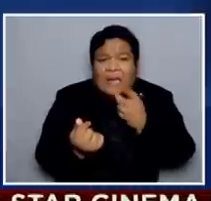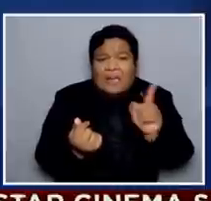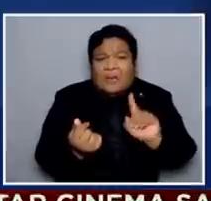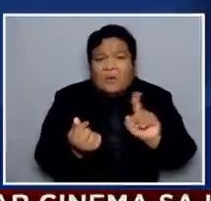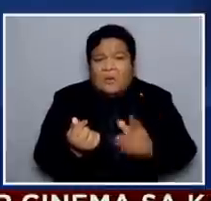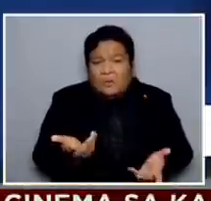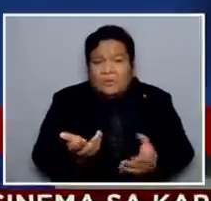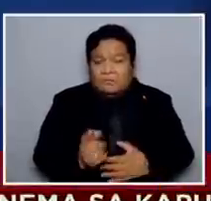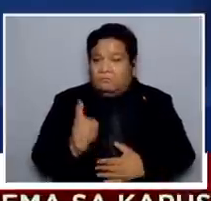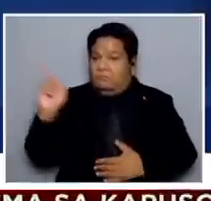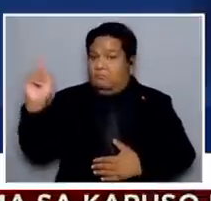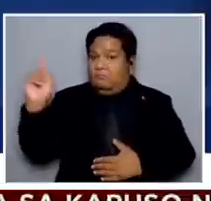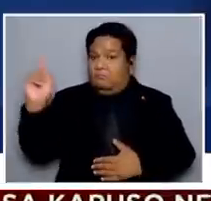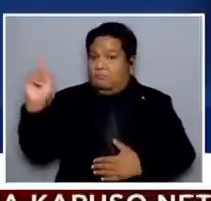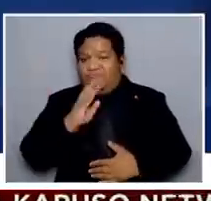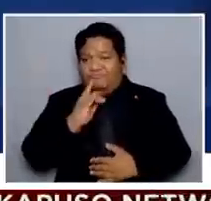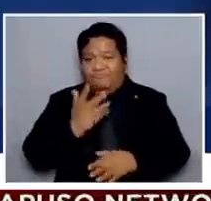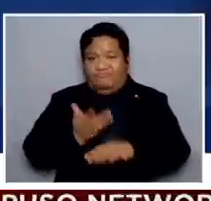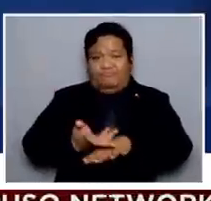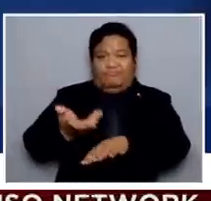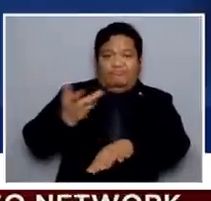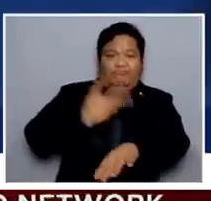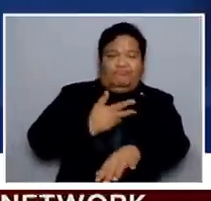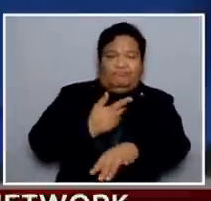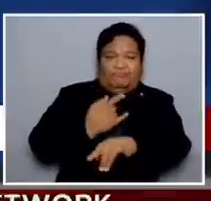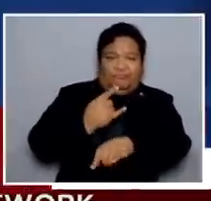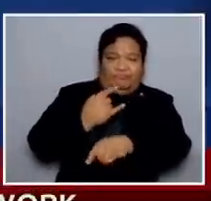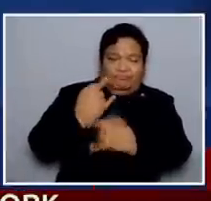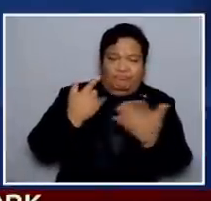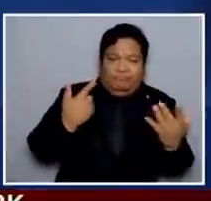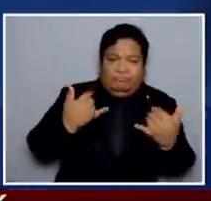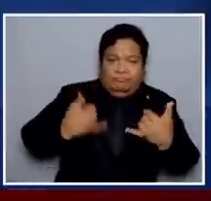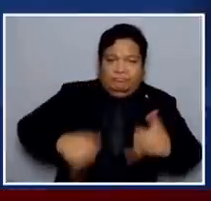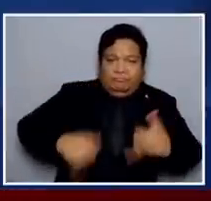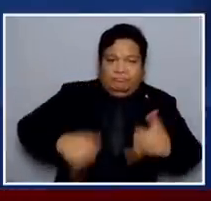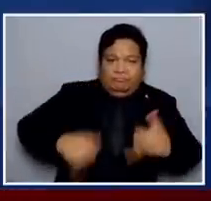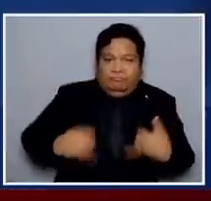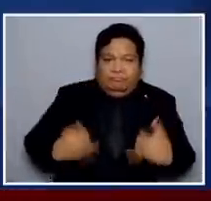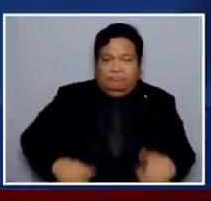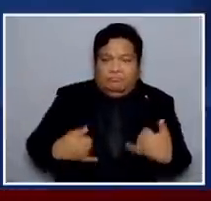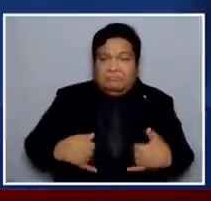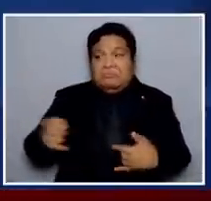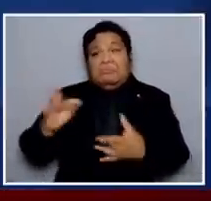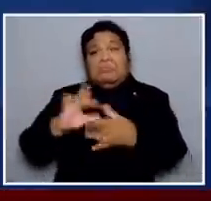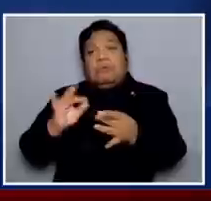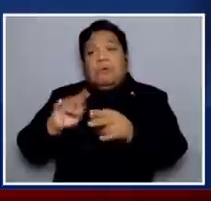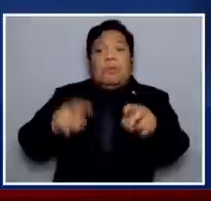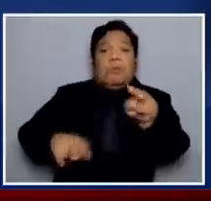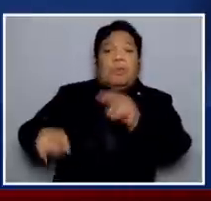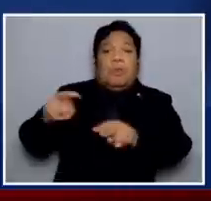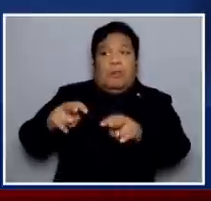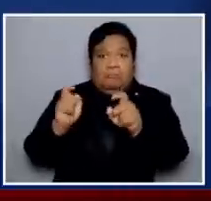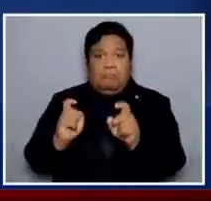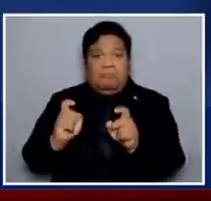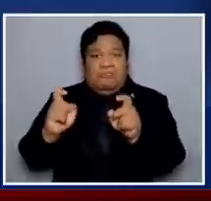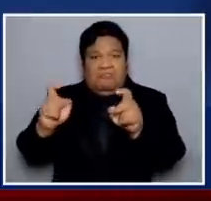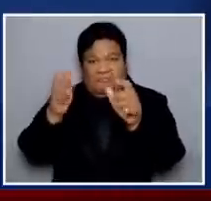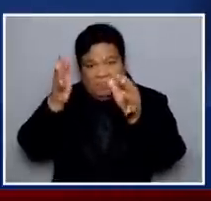tayo, nilaro ho tayo, sabi nila, inaaral nila at mamadaliin. Yun